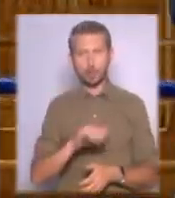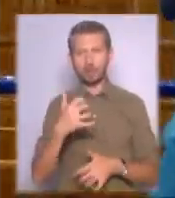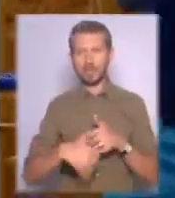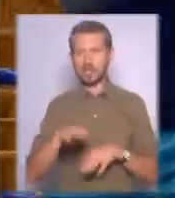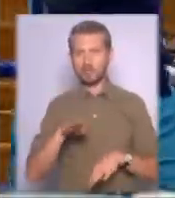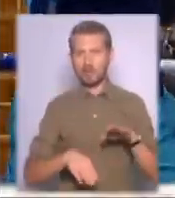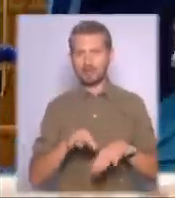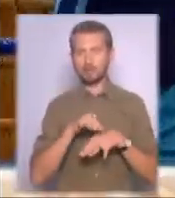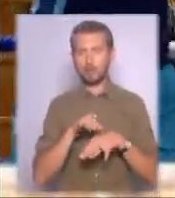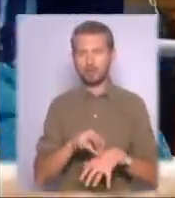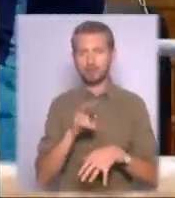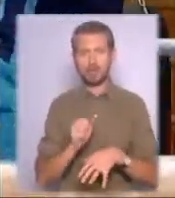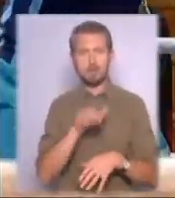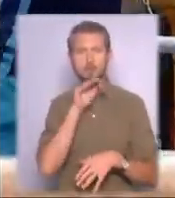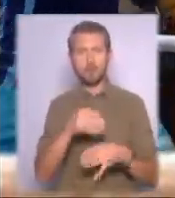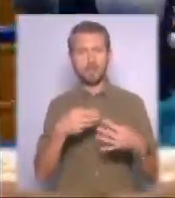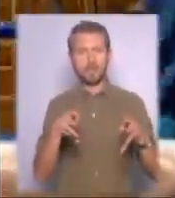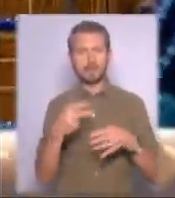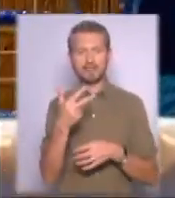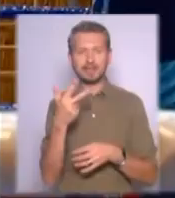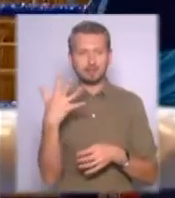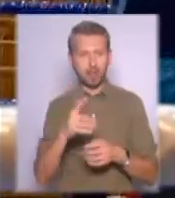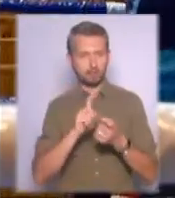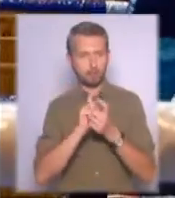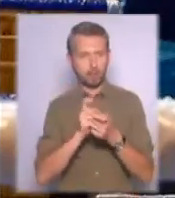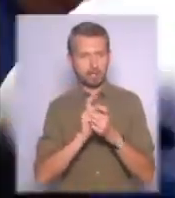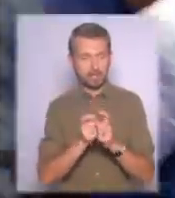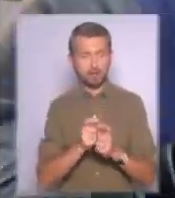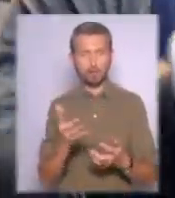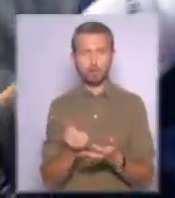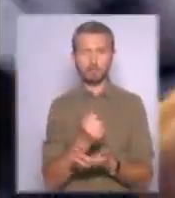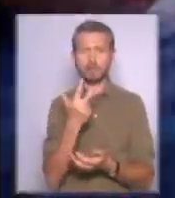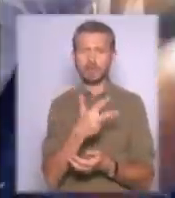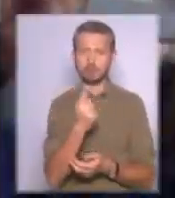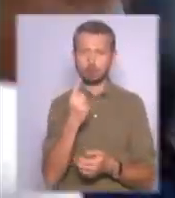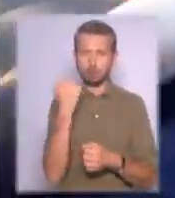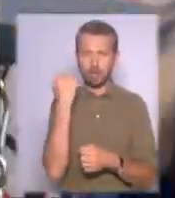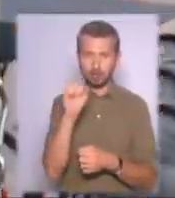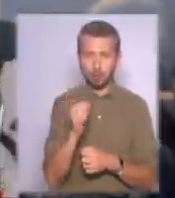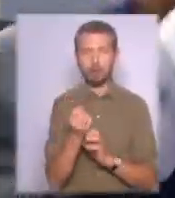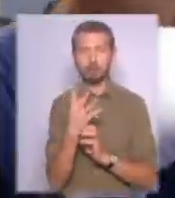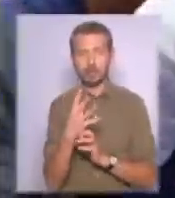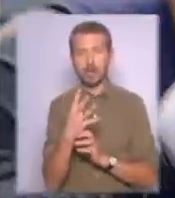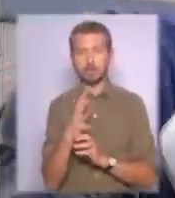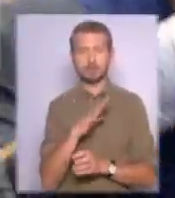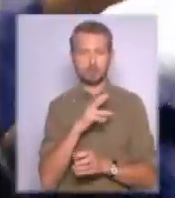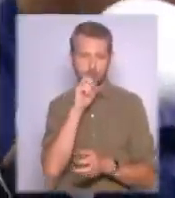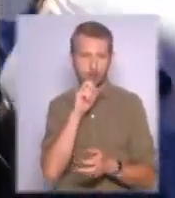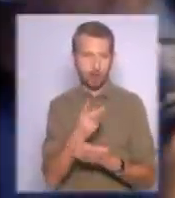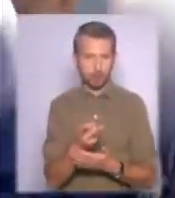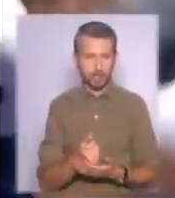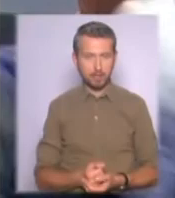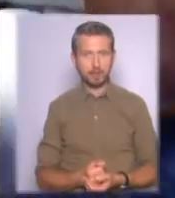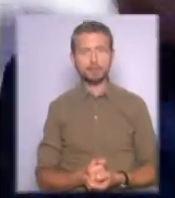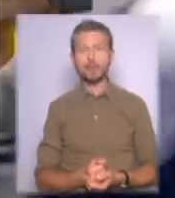вазі провів на профірінзі 35 поєдинків, отримав 31 перемогу, 14 з яких нокаутами.